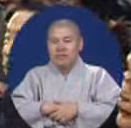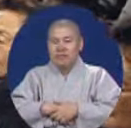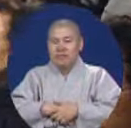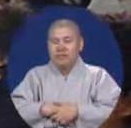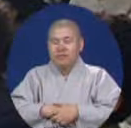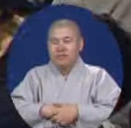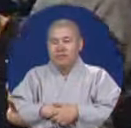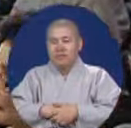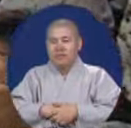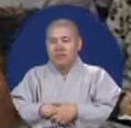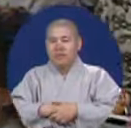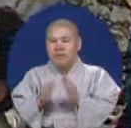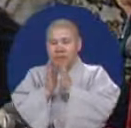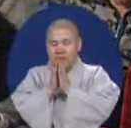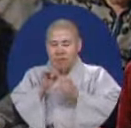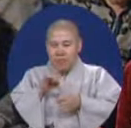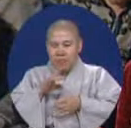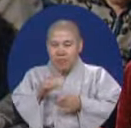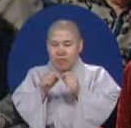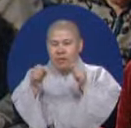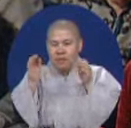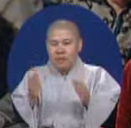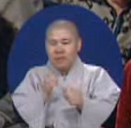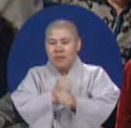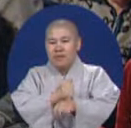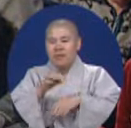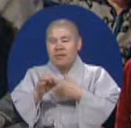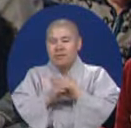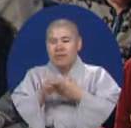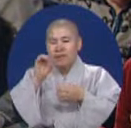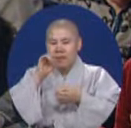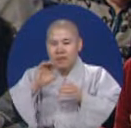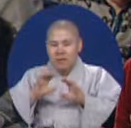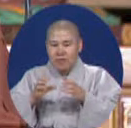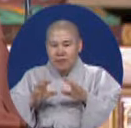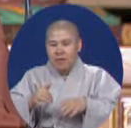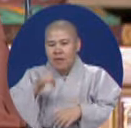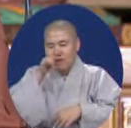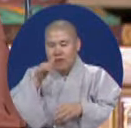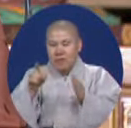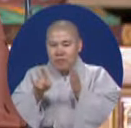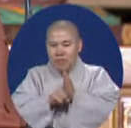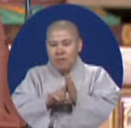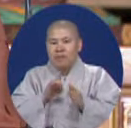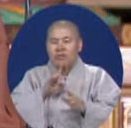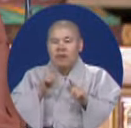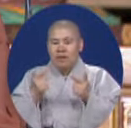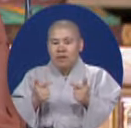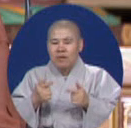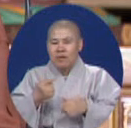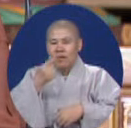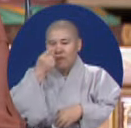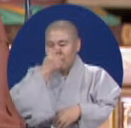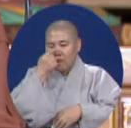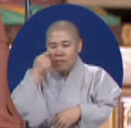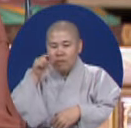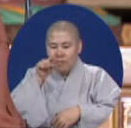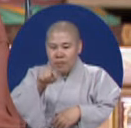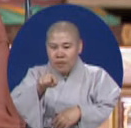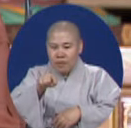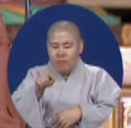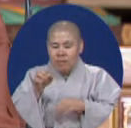그래서요. 연부를 오래 하면 극락세계가 있다는 걸 믿을 뿐 아니라 눈앞에 환히 보인다.